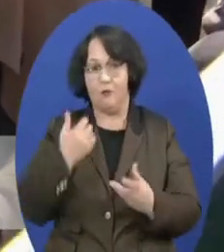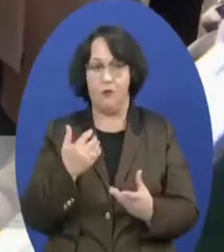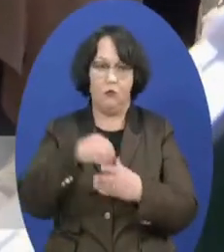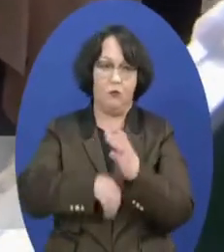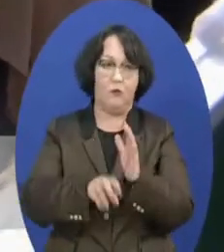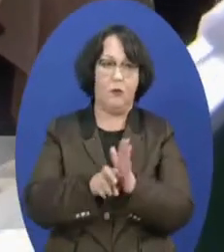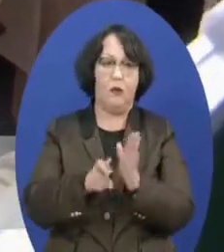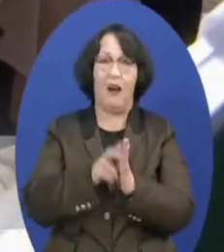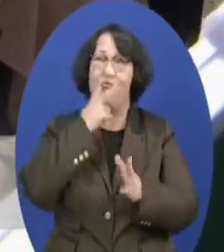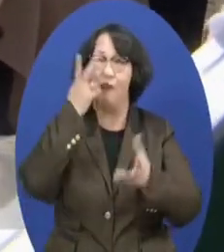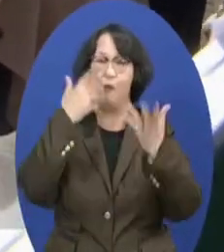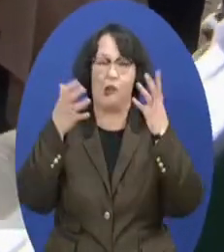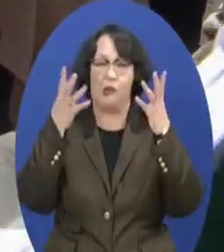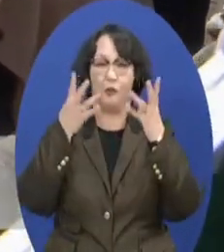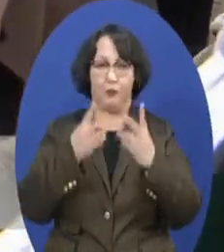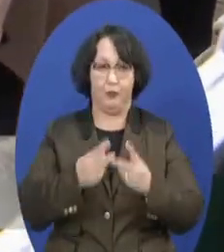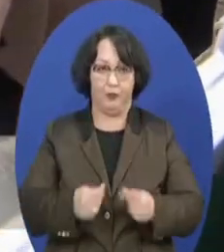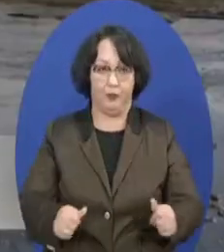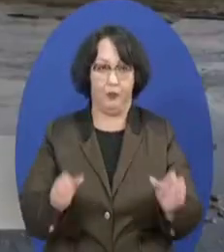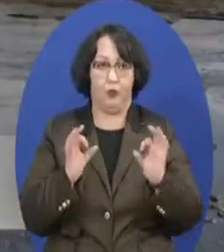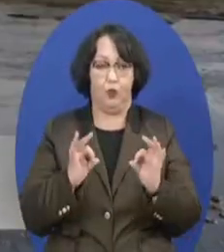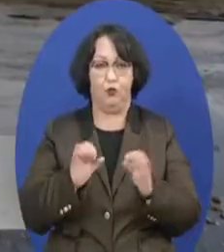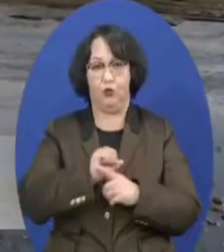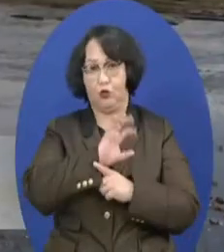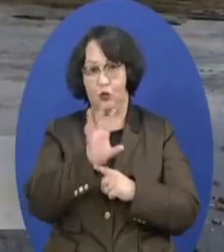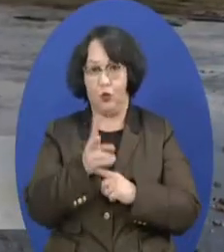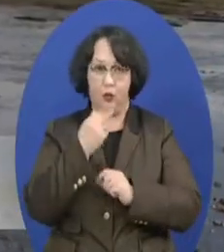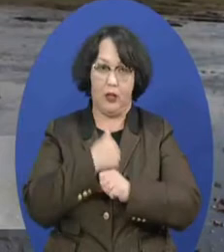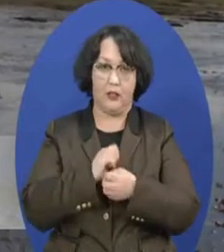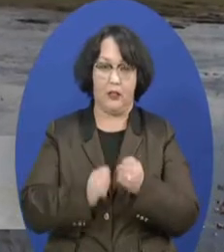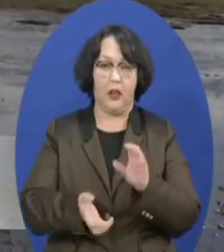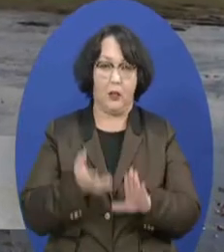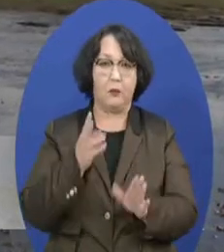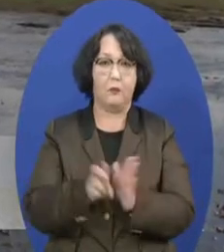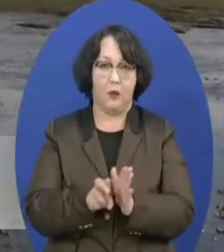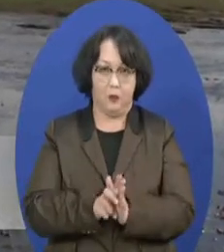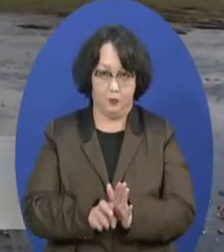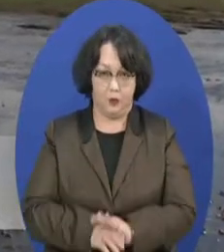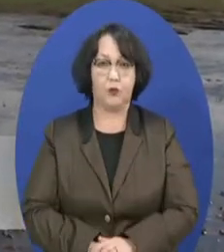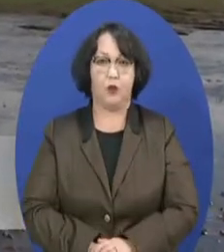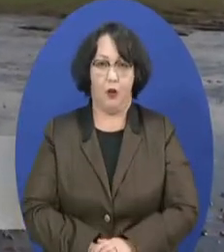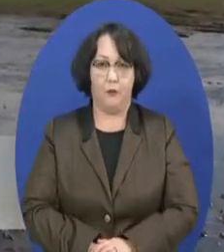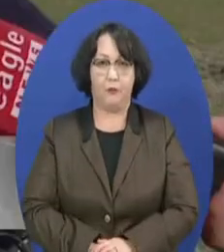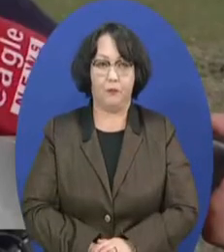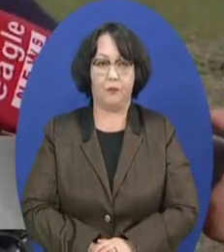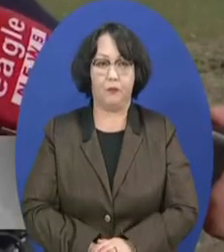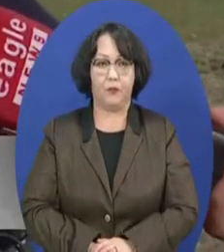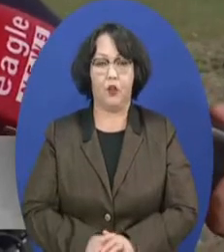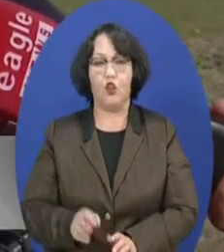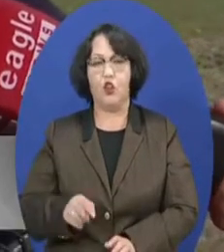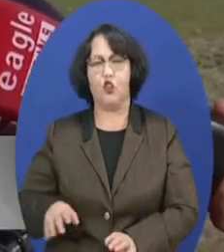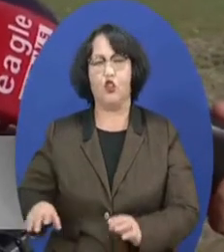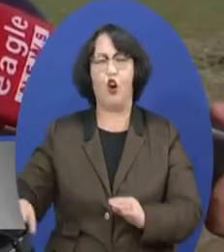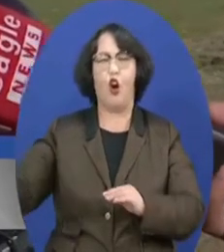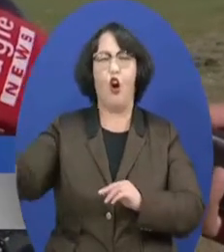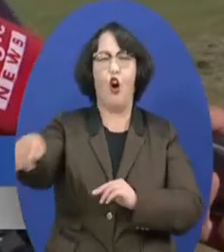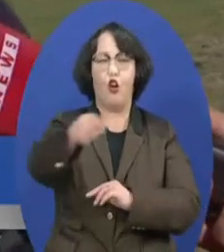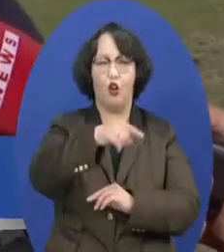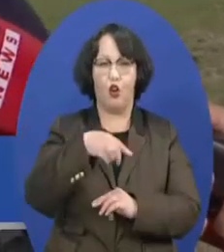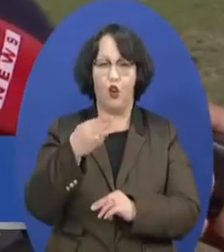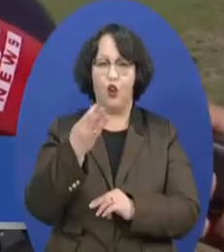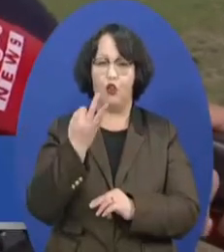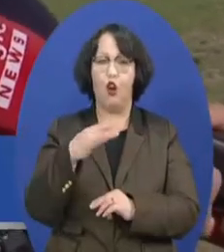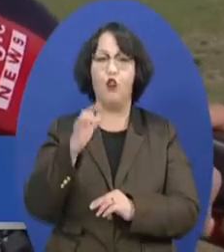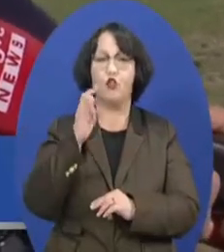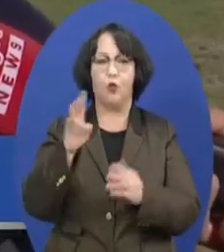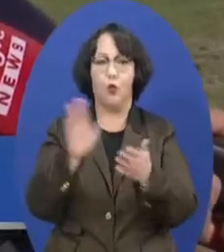хийгдэх боломжтой гэдгийг ерөнхий сайд онцоллоо. Одоо үндсэндээ тойрсон тийм одоо хурдны зам байгаа. За жижиг замуудыг холбох хэрэгтэй